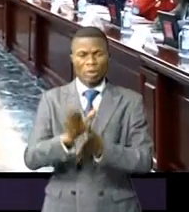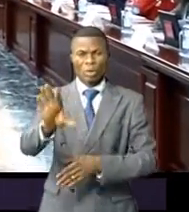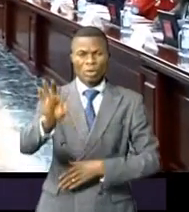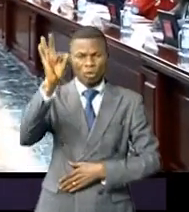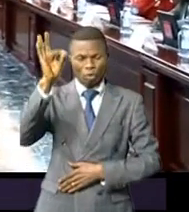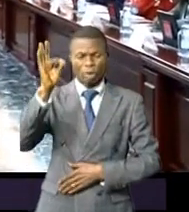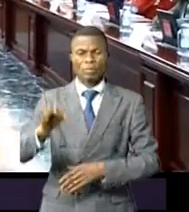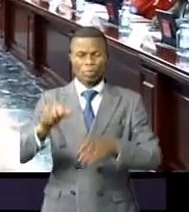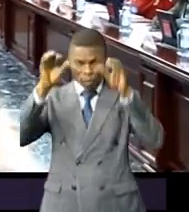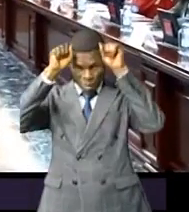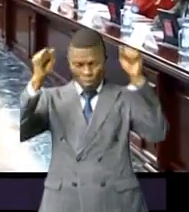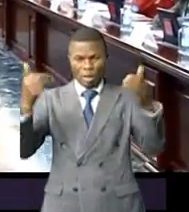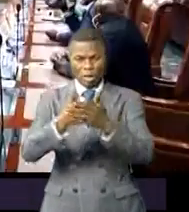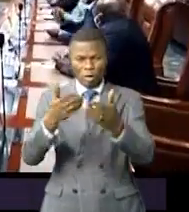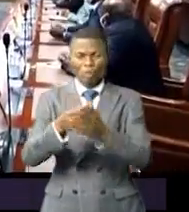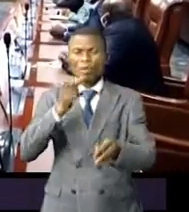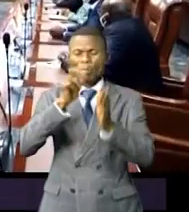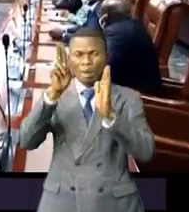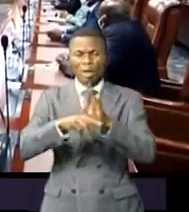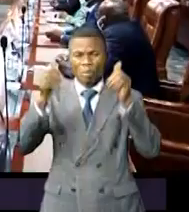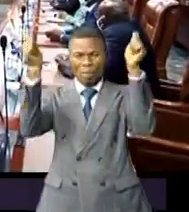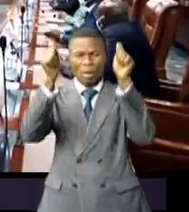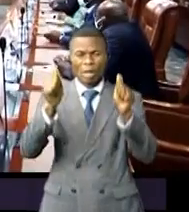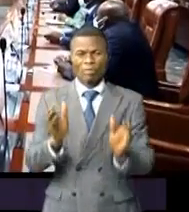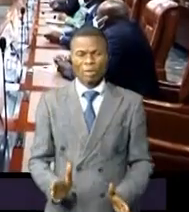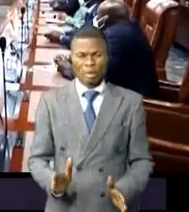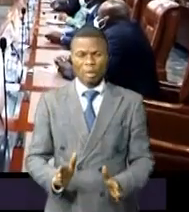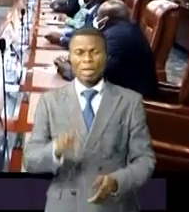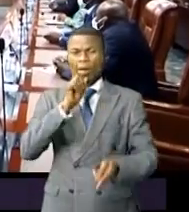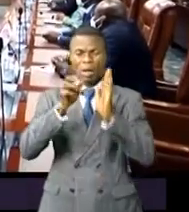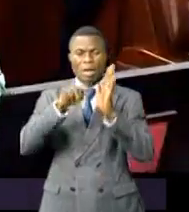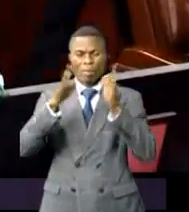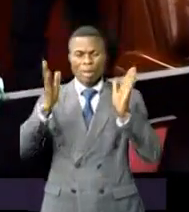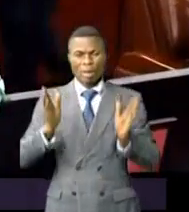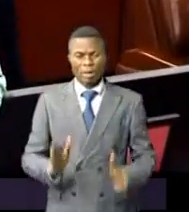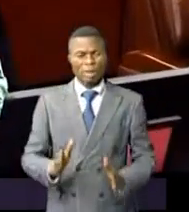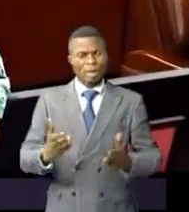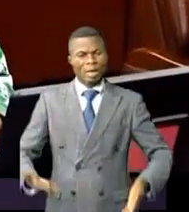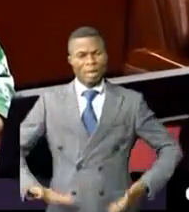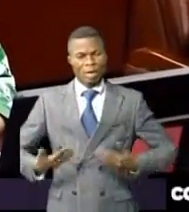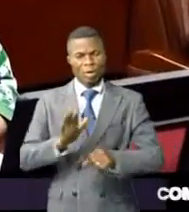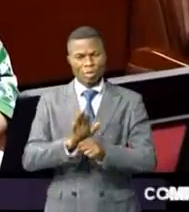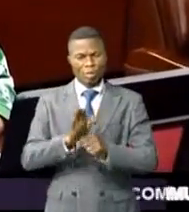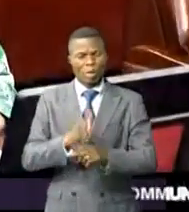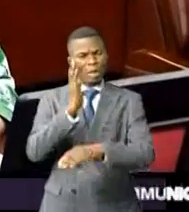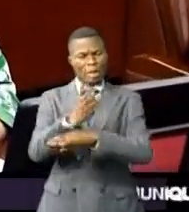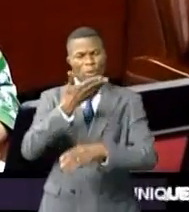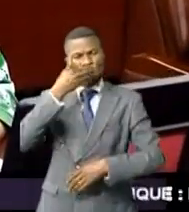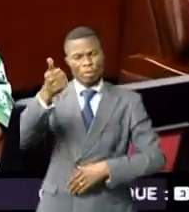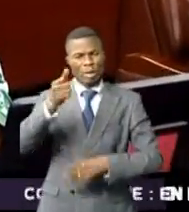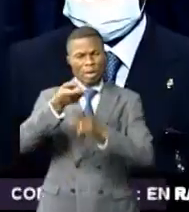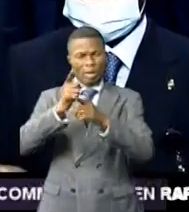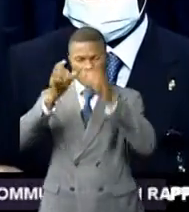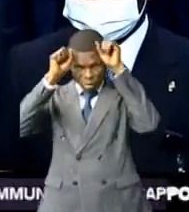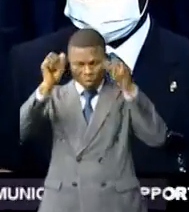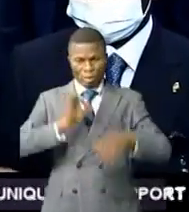désignation du président du Parlement panafricain. Les parlementaires se sont réjouis des sages conseils du président